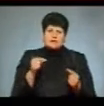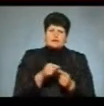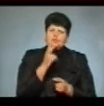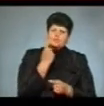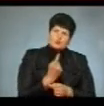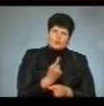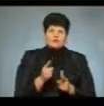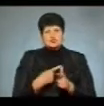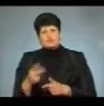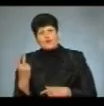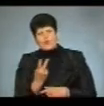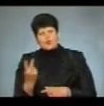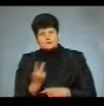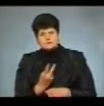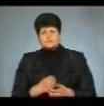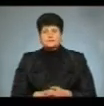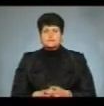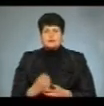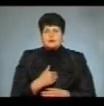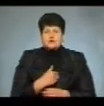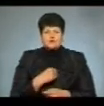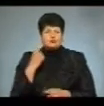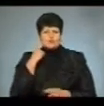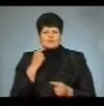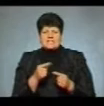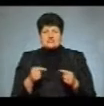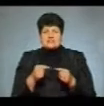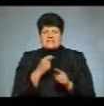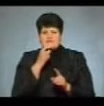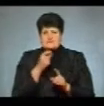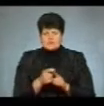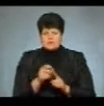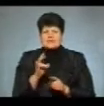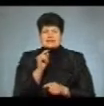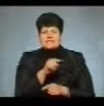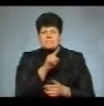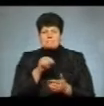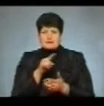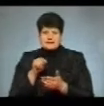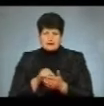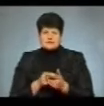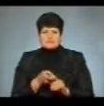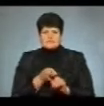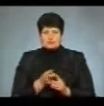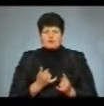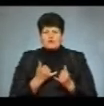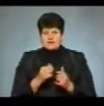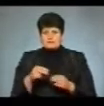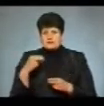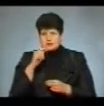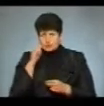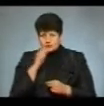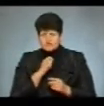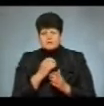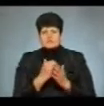обох? Конкретно я би хотів почути чіткі відповіді, перш за все, на ті питання, які стосуються повноважень президента України, тобто в